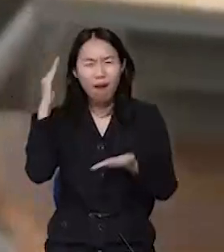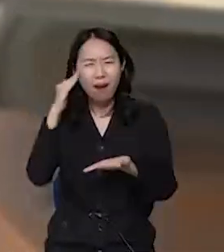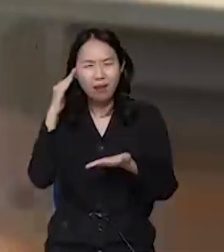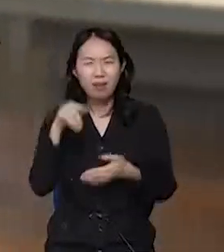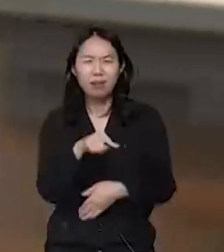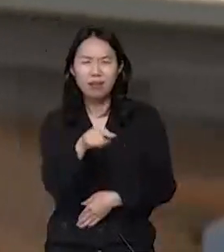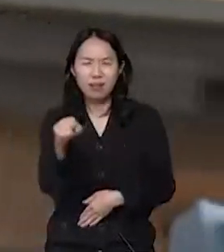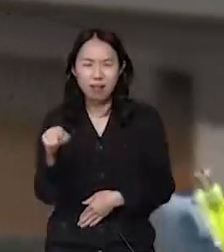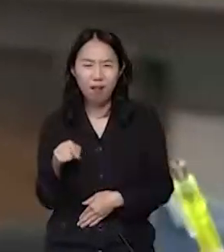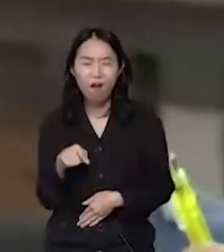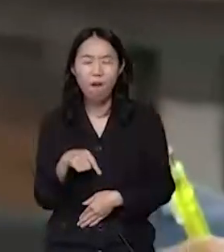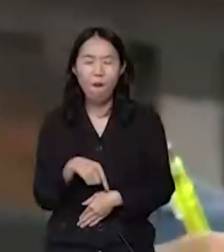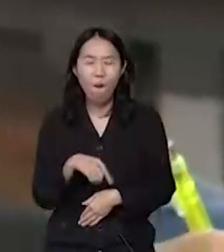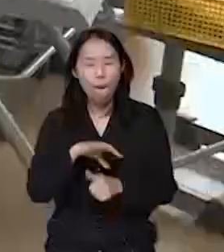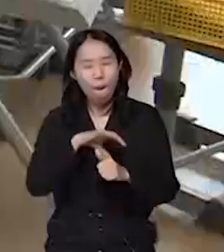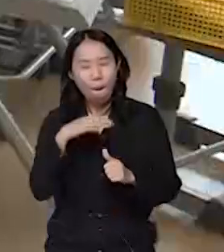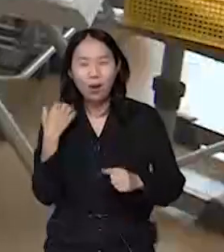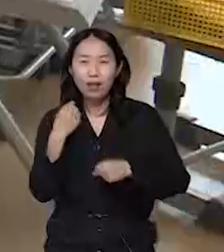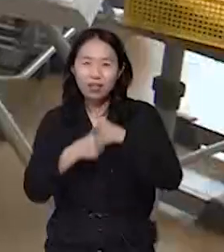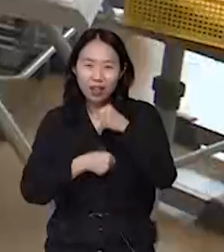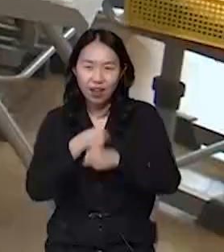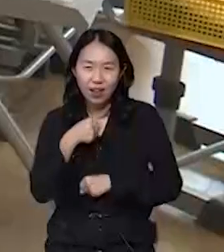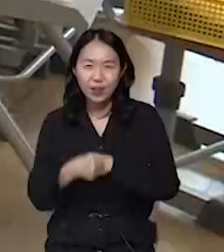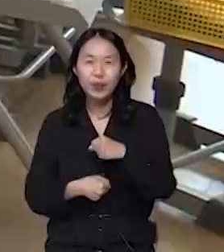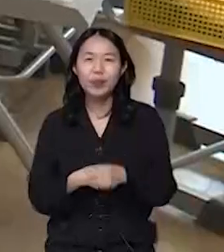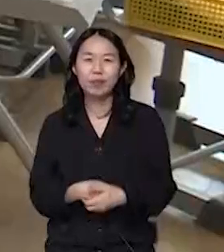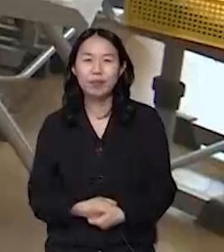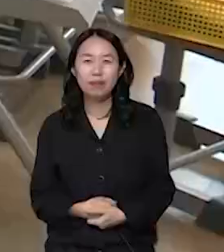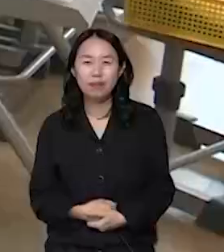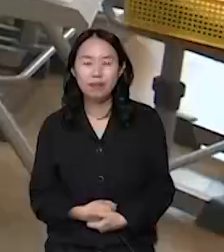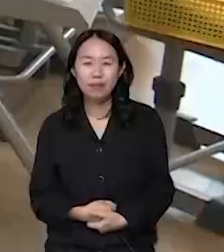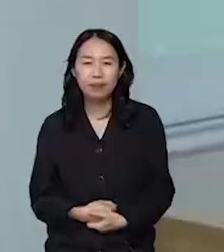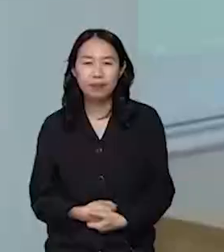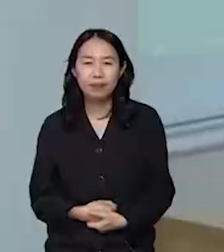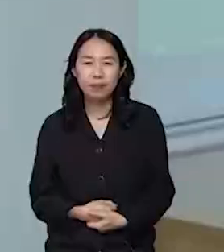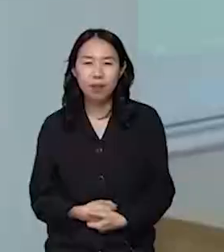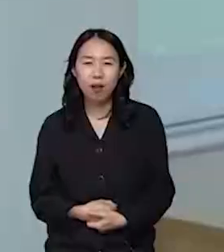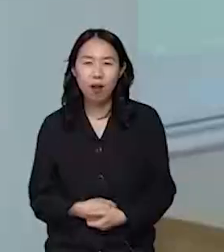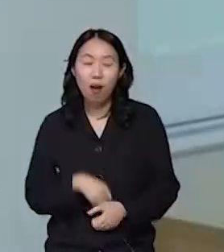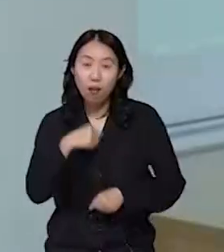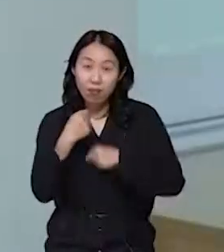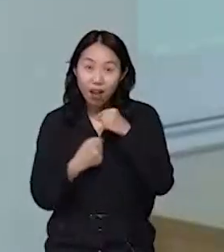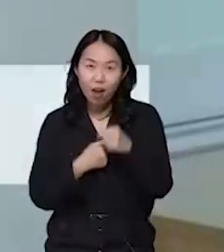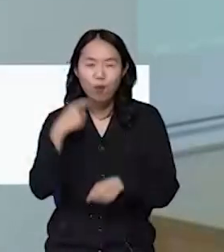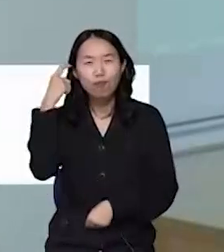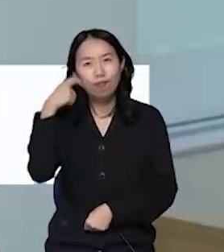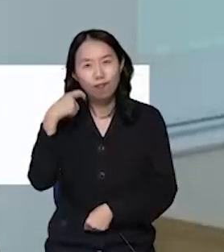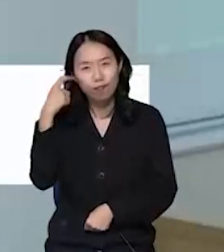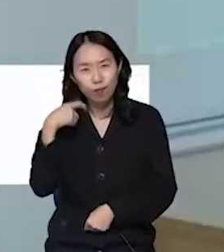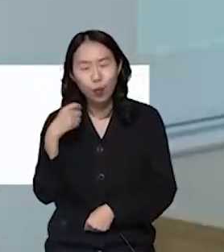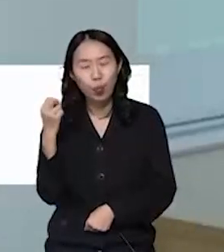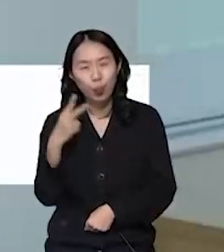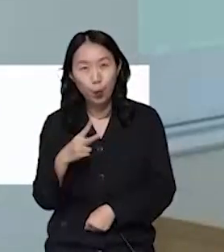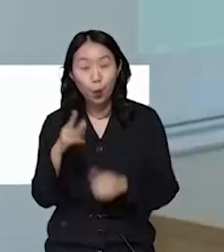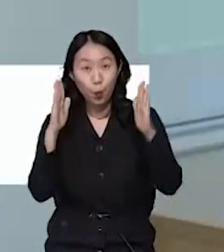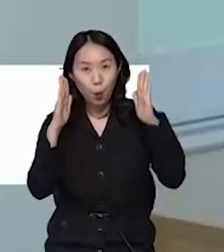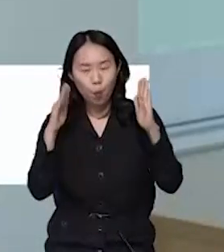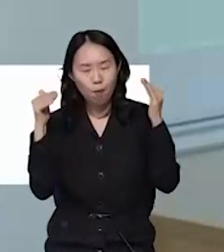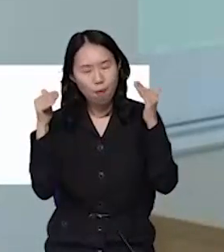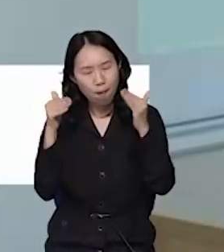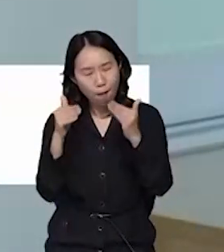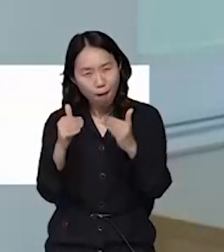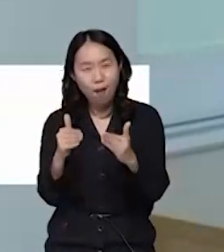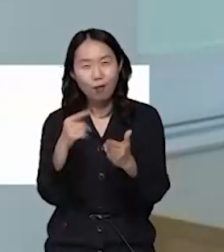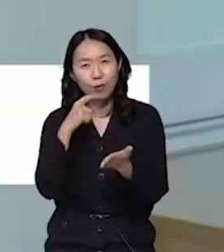역시 모처럼만의 자유를 되찾았습니다. 확실히 좀 더 자유로운 느낌이 들고 수업에 집중도 더 잘